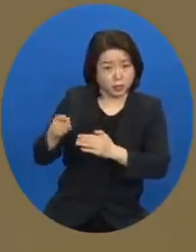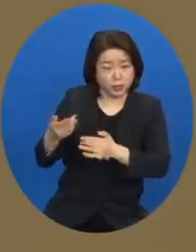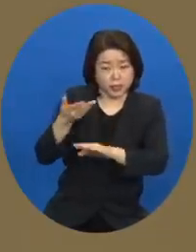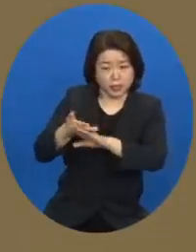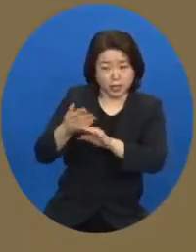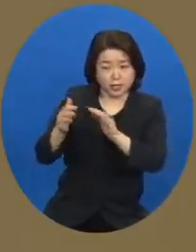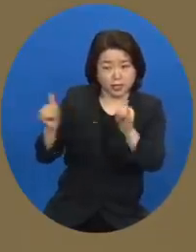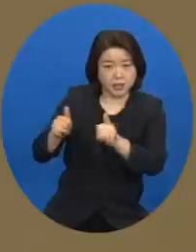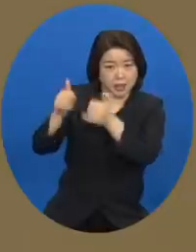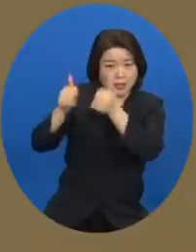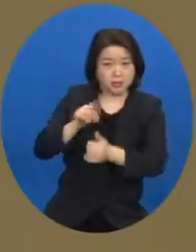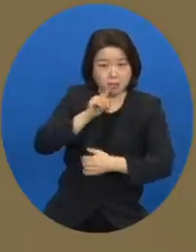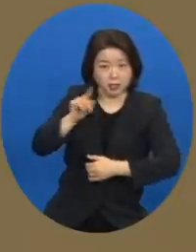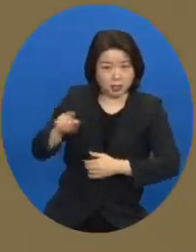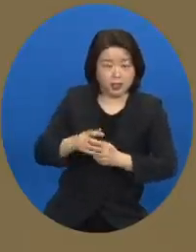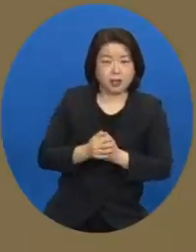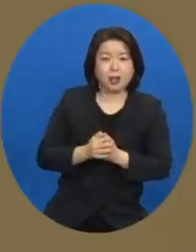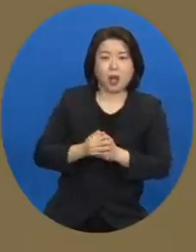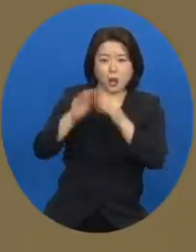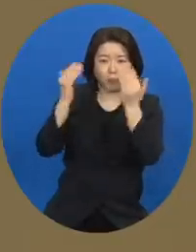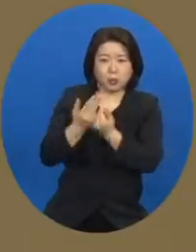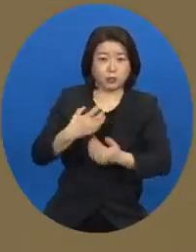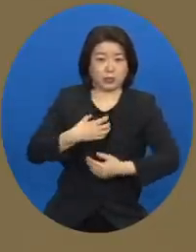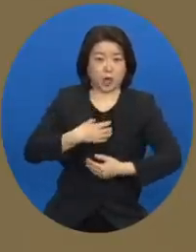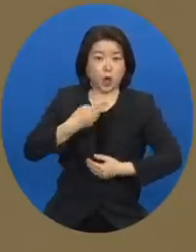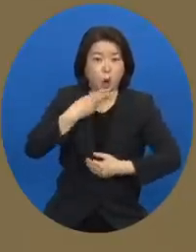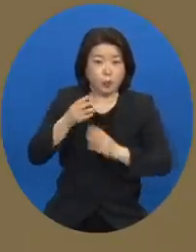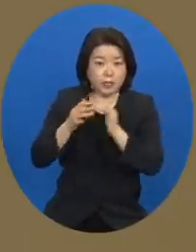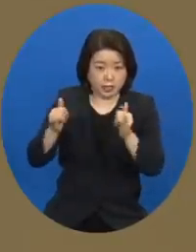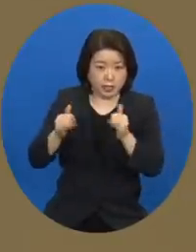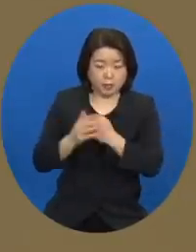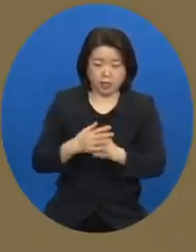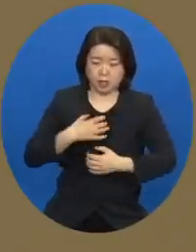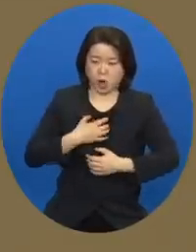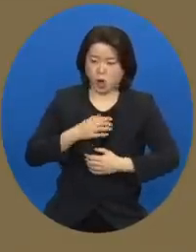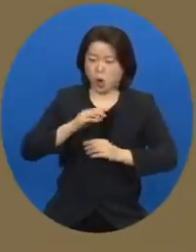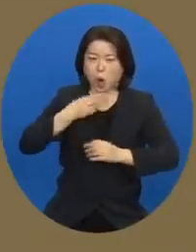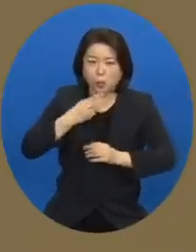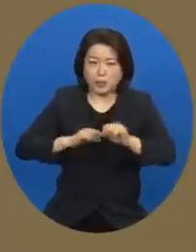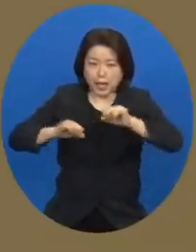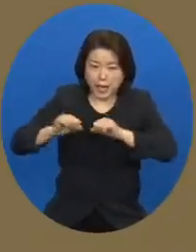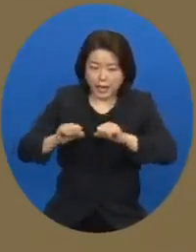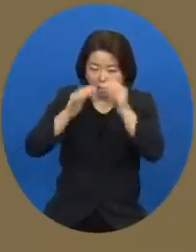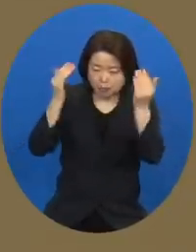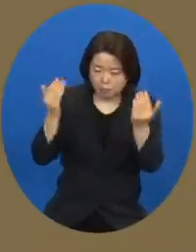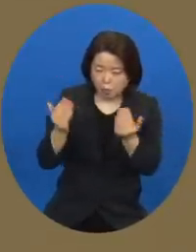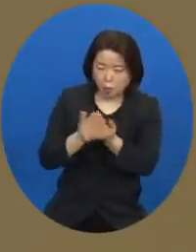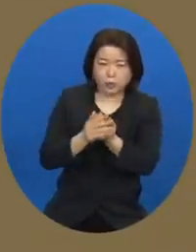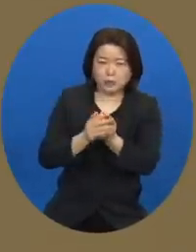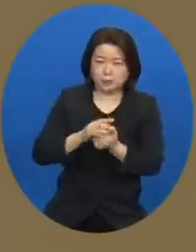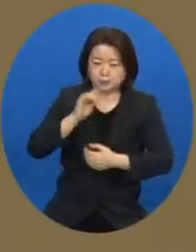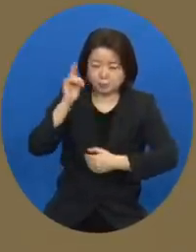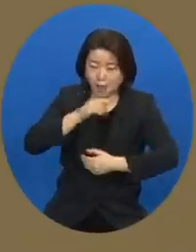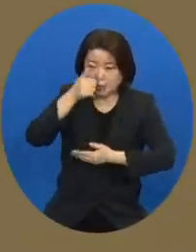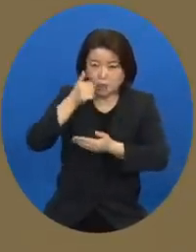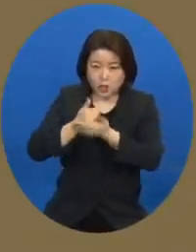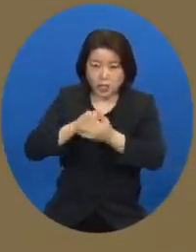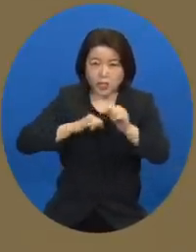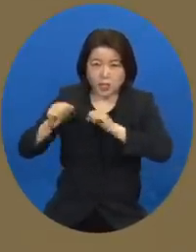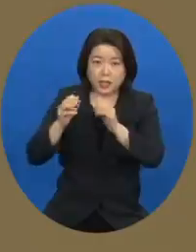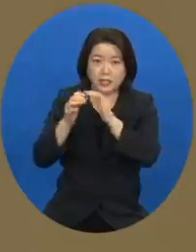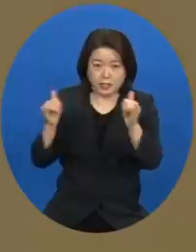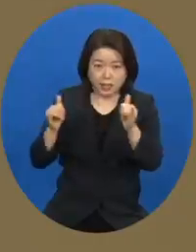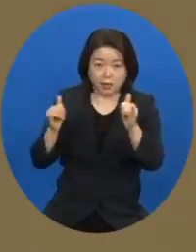심판하사 모든 경건하지 않은 자가 경건하지 않게 행한 모든 경건하지 않은 일과 또 경건하지